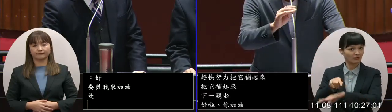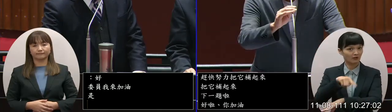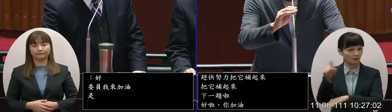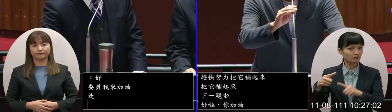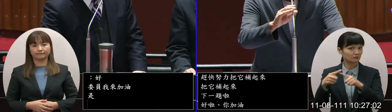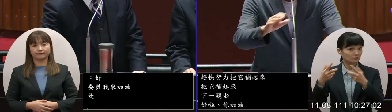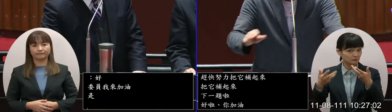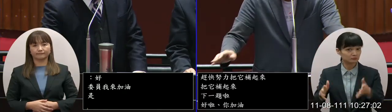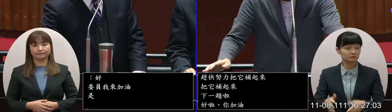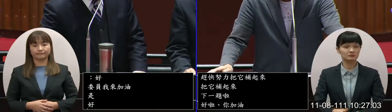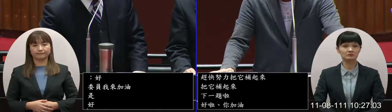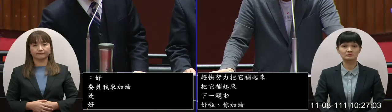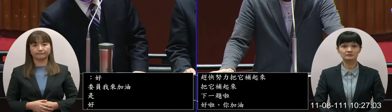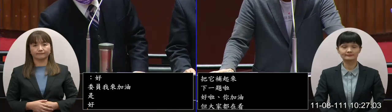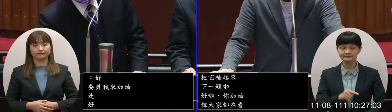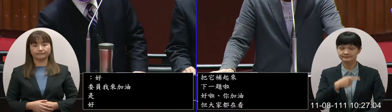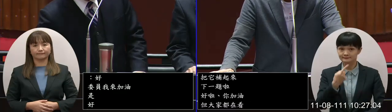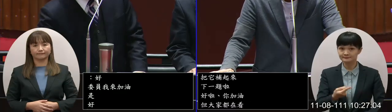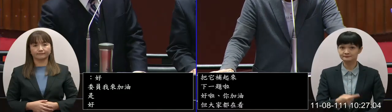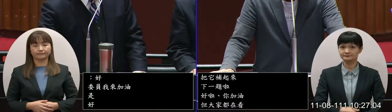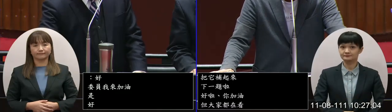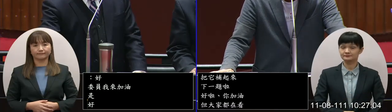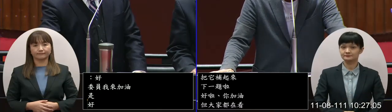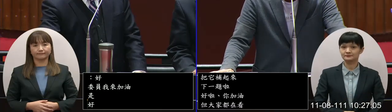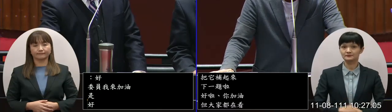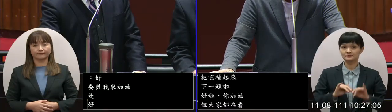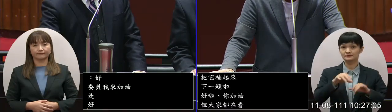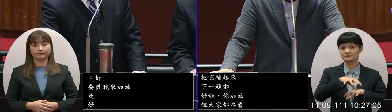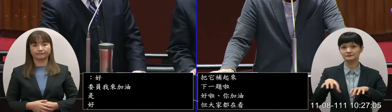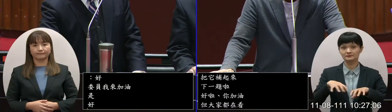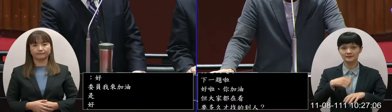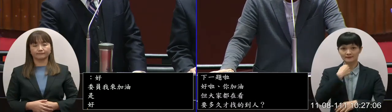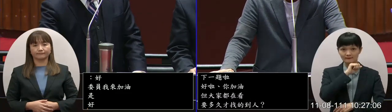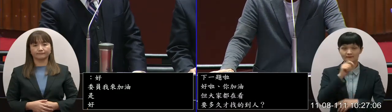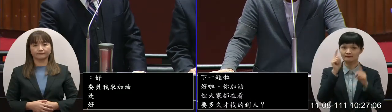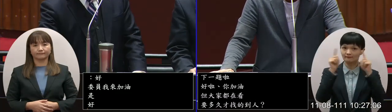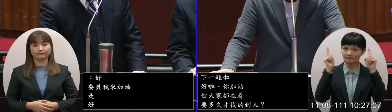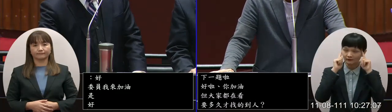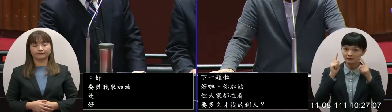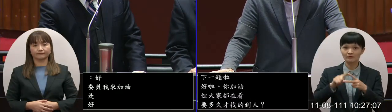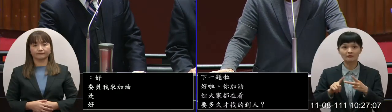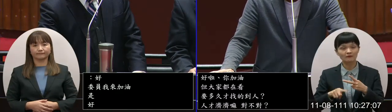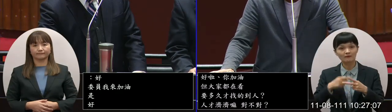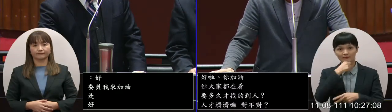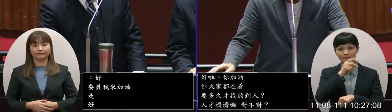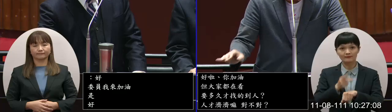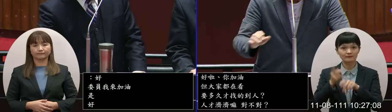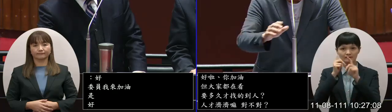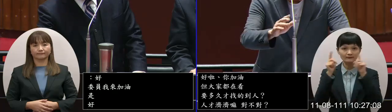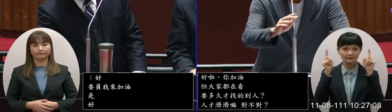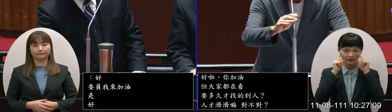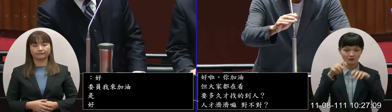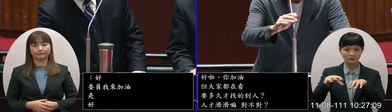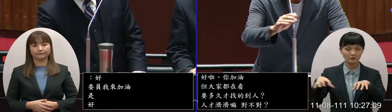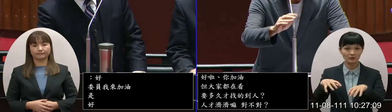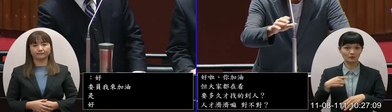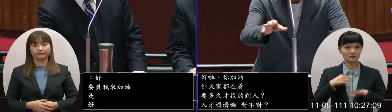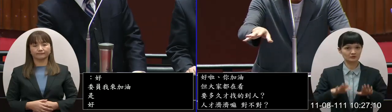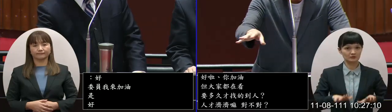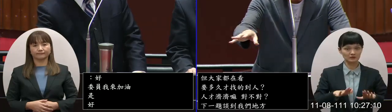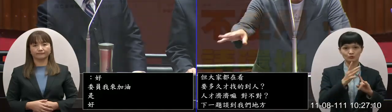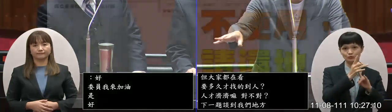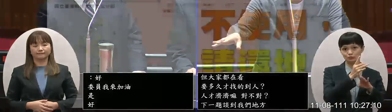我们要下一题哦，谈到我们地方了哈、哦，台大、台科大。现在在我们竹北、哦、都